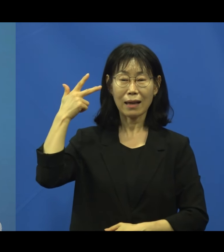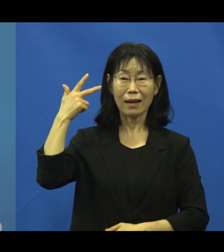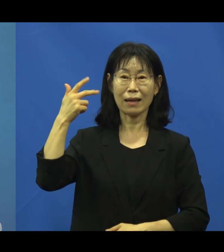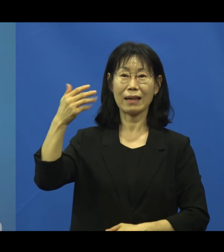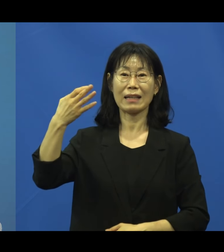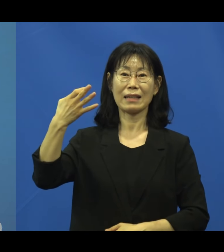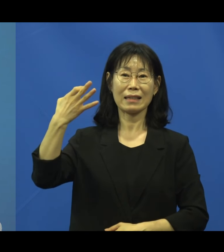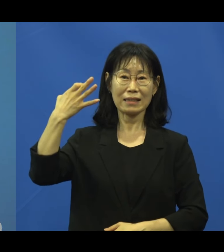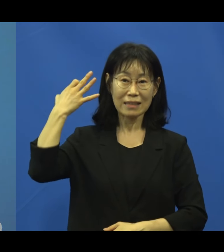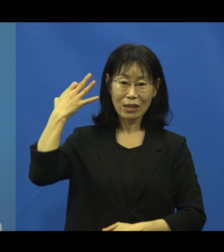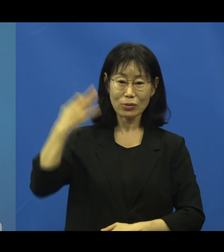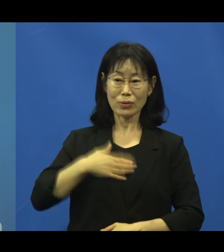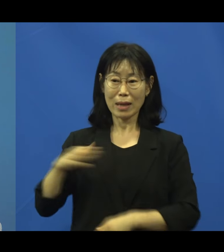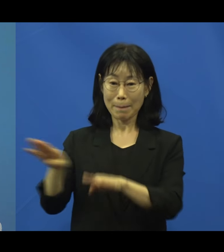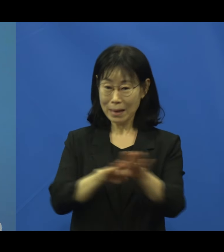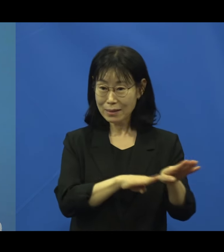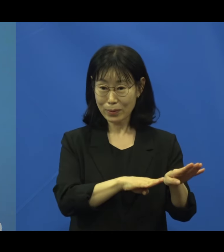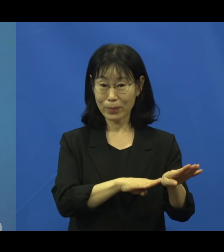그 다음에